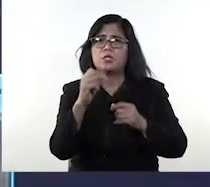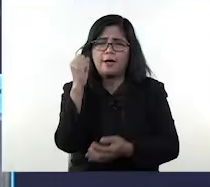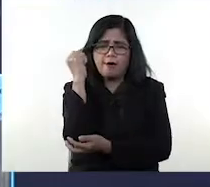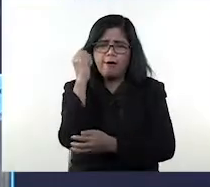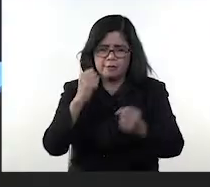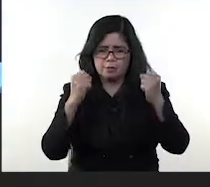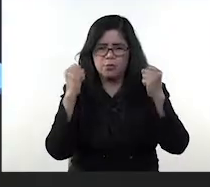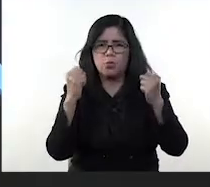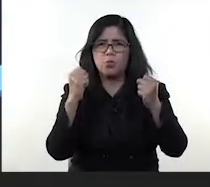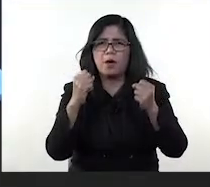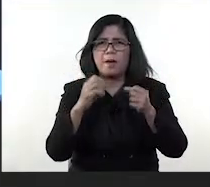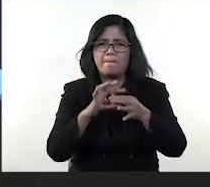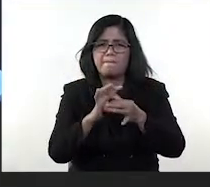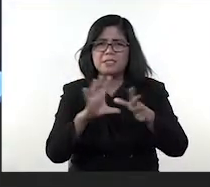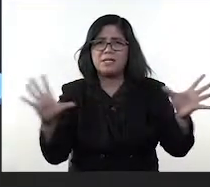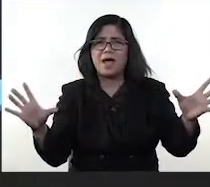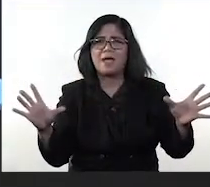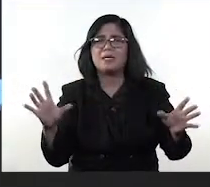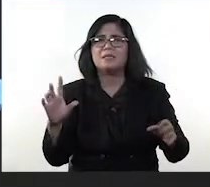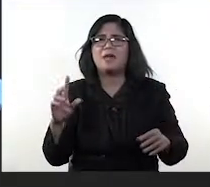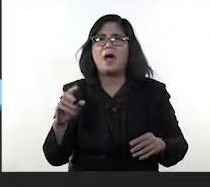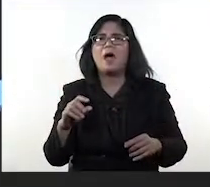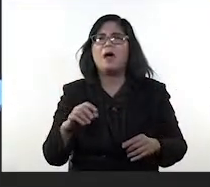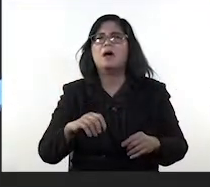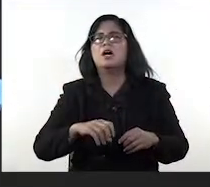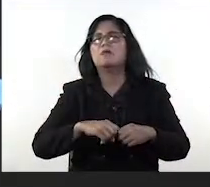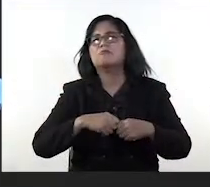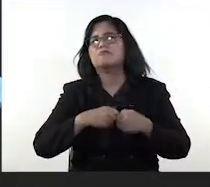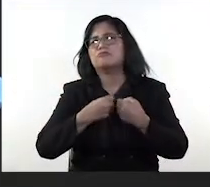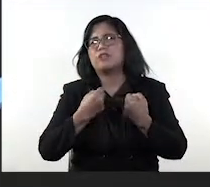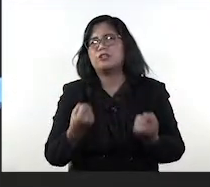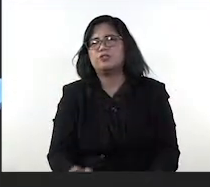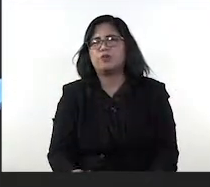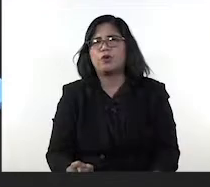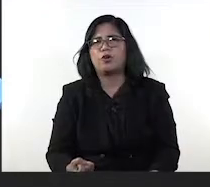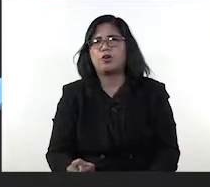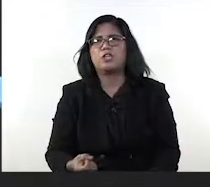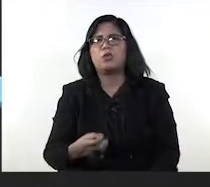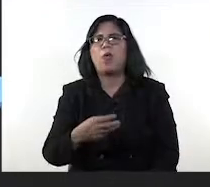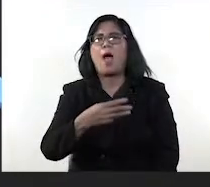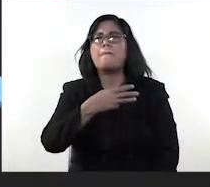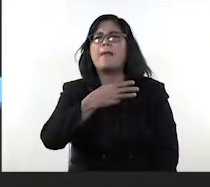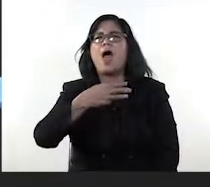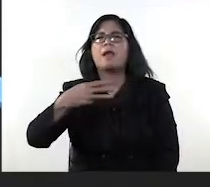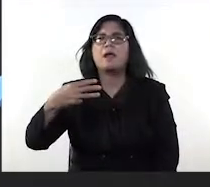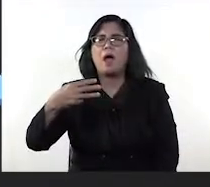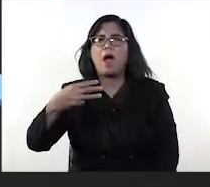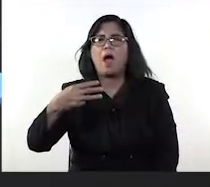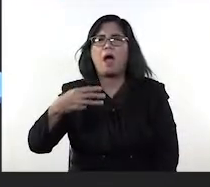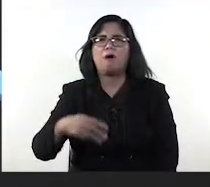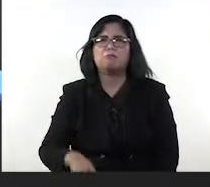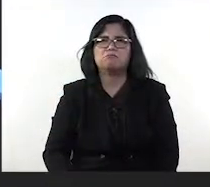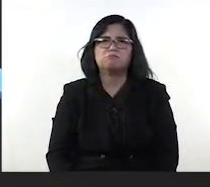dari waktu kita FB kita tahu politik Belanda Allah devide et empera berarti kalau mau pecahkan Indonesia maka